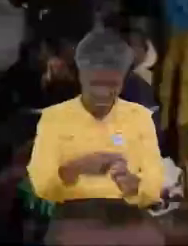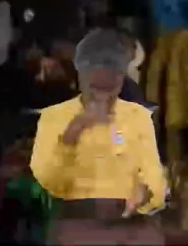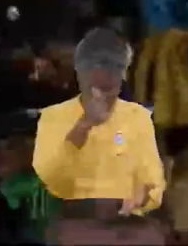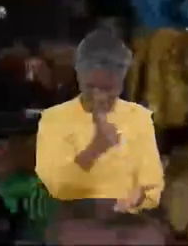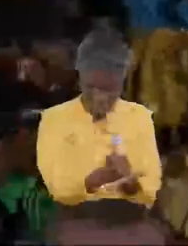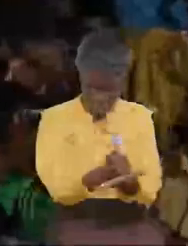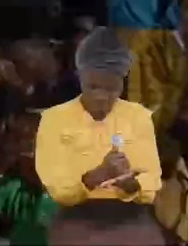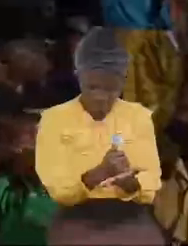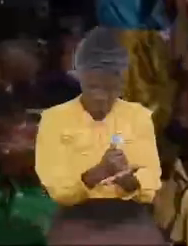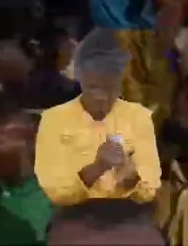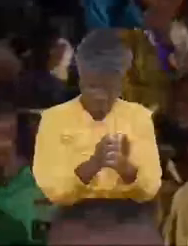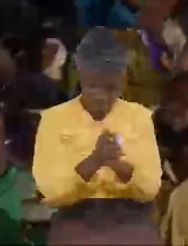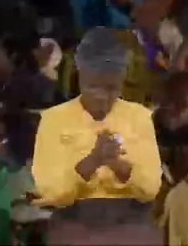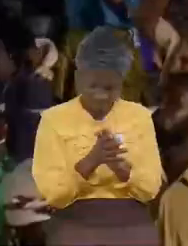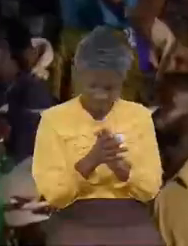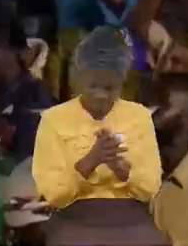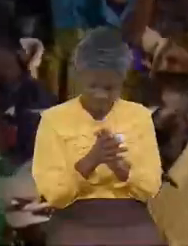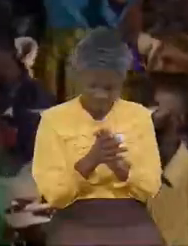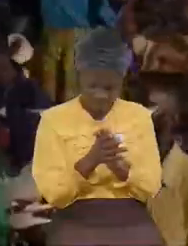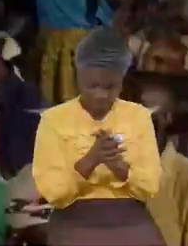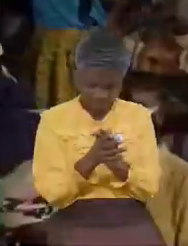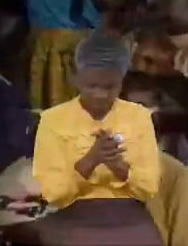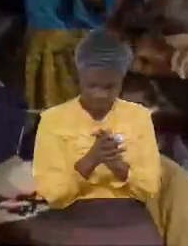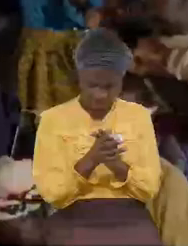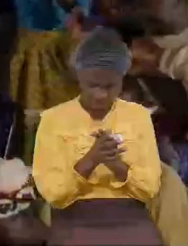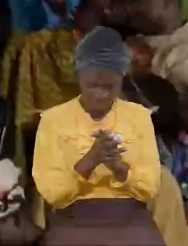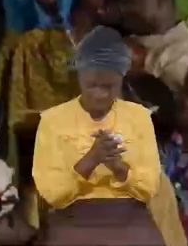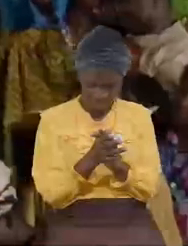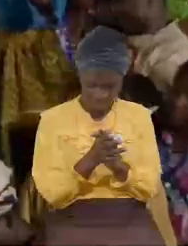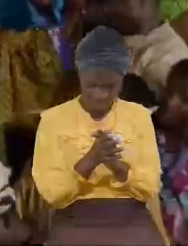d'infirmité au nom de Jésus-Christ.